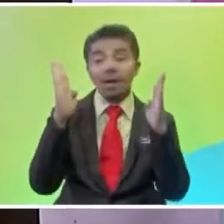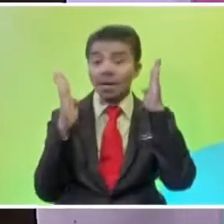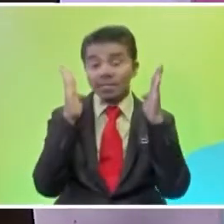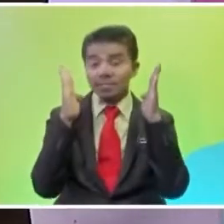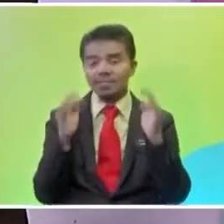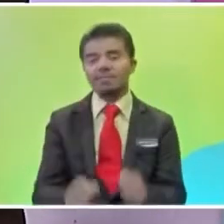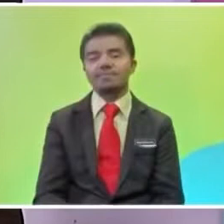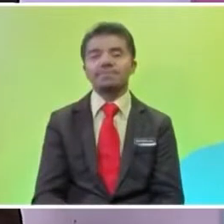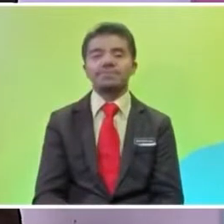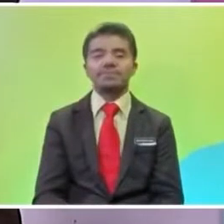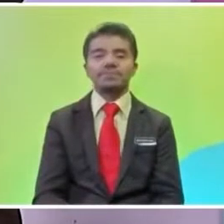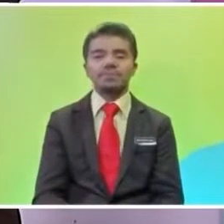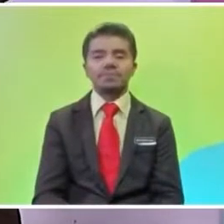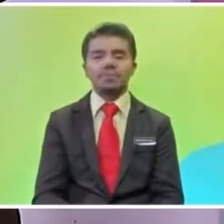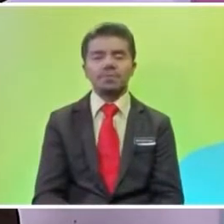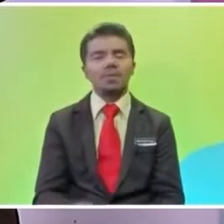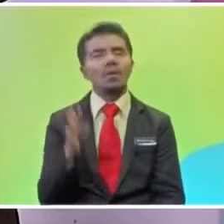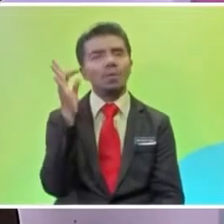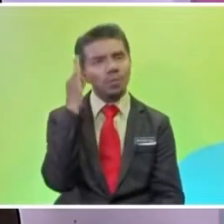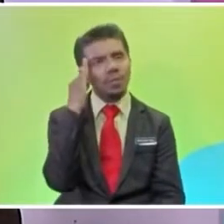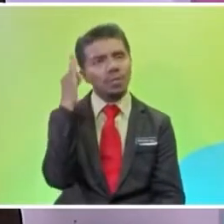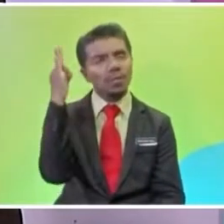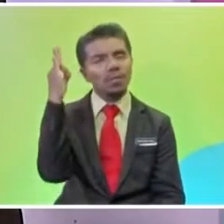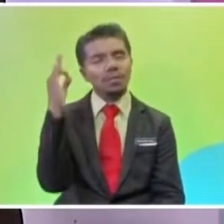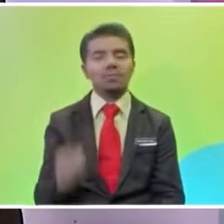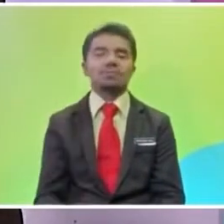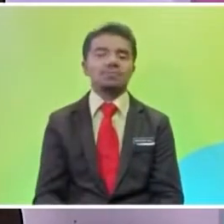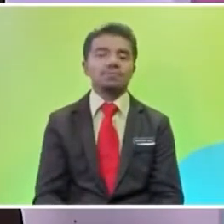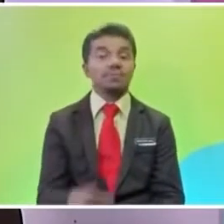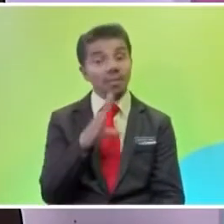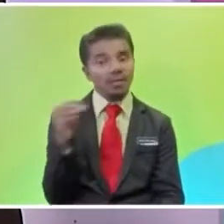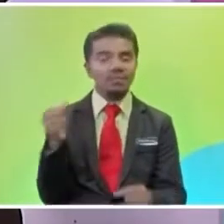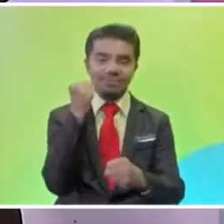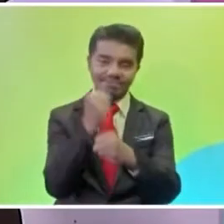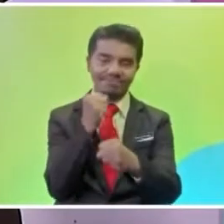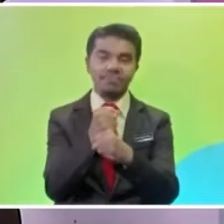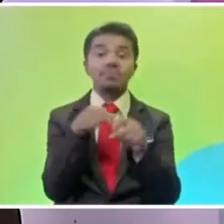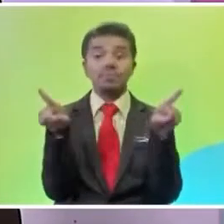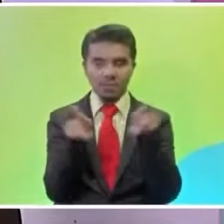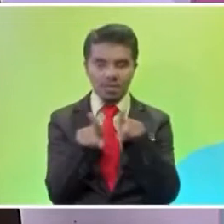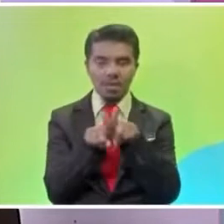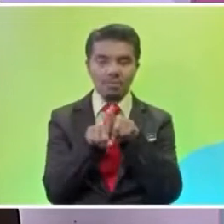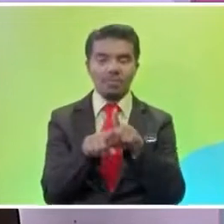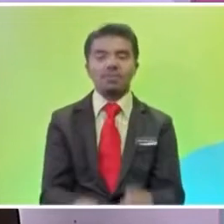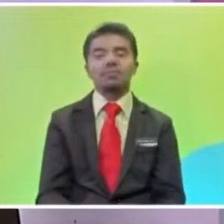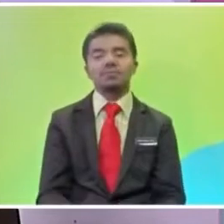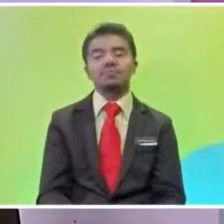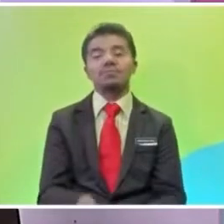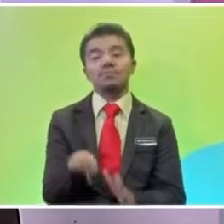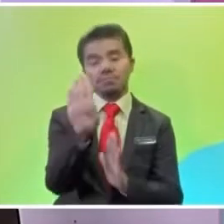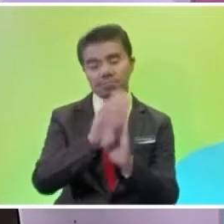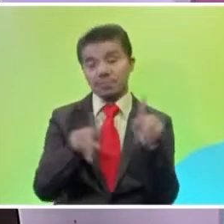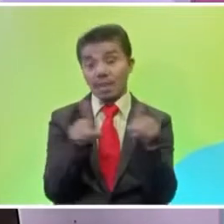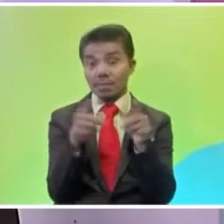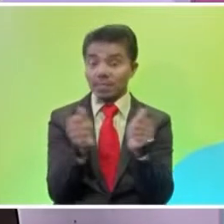persembahkan bagaimana kita tidak memikirkan gerak diri kita dan sebagainya kecil sama dalam kubra itu adalah sangat penting sopan taksiran guru